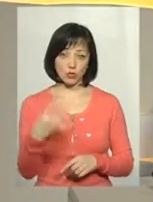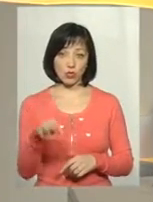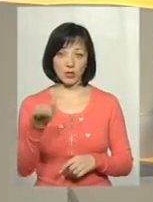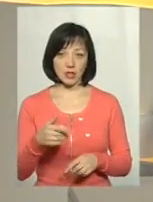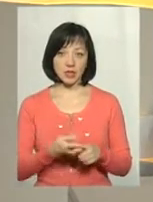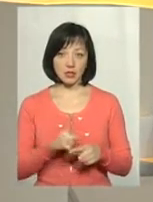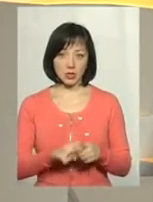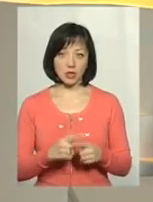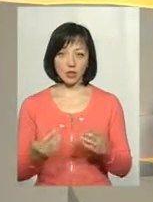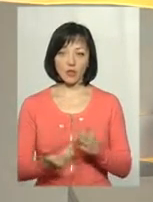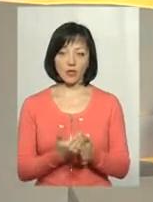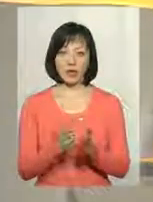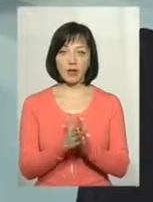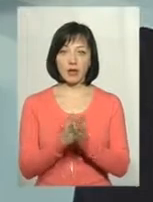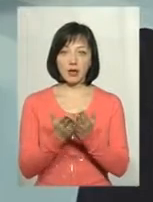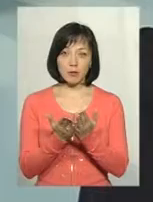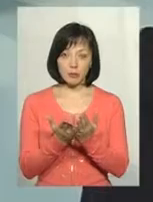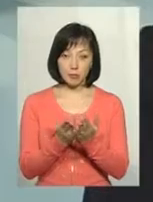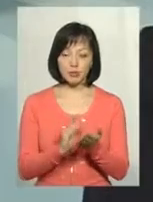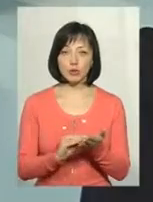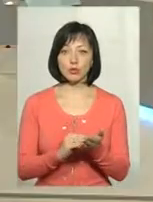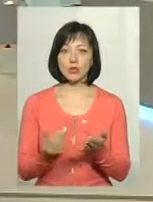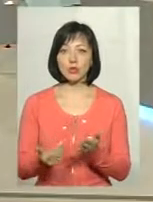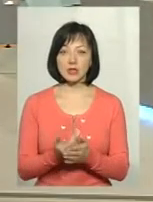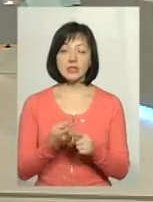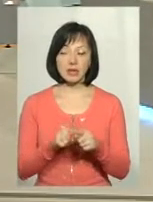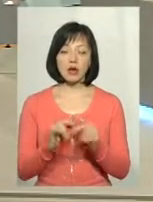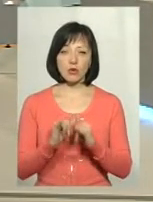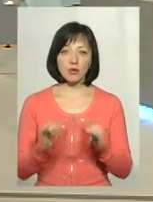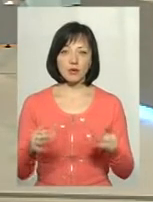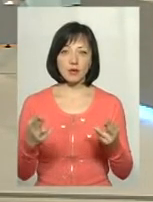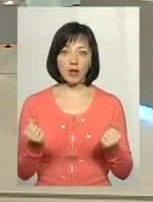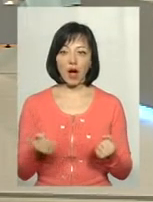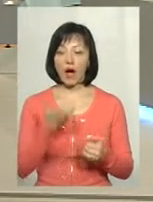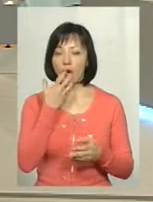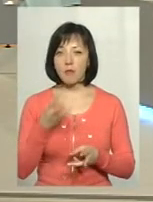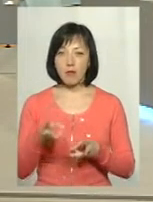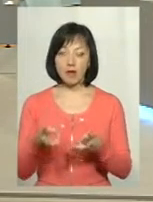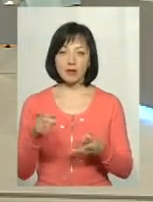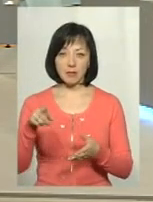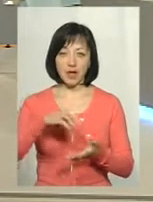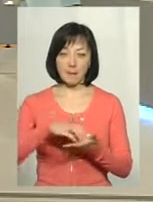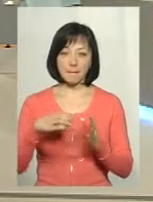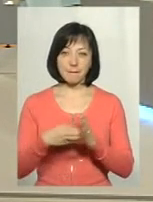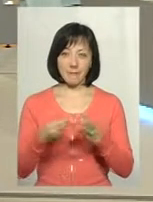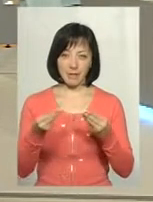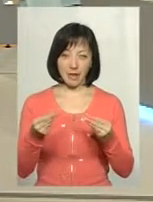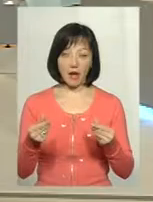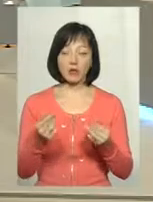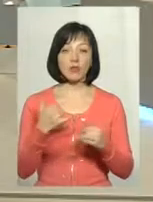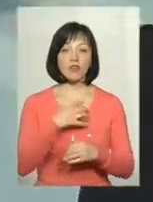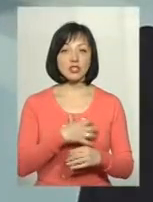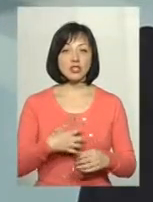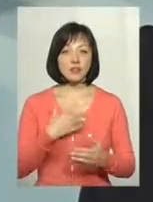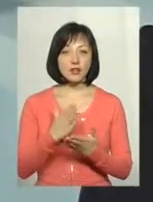– це і нові підручники, нові іграшки в садочок. Так, це розвиток, так. А опалюємо зараз пілетою там. Надзвичайно важливо, в нас